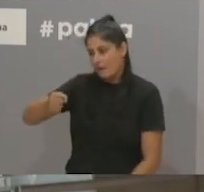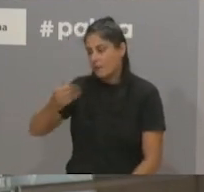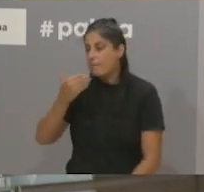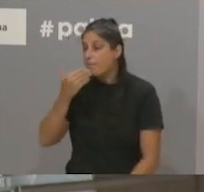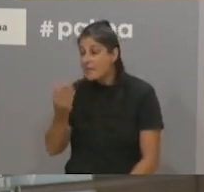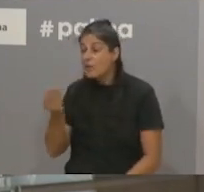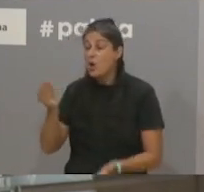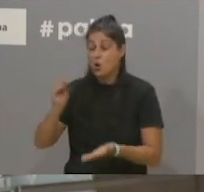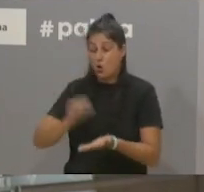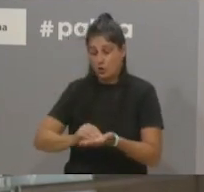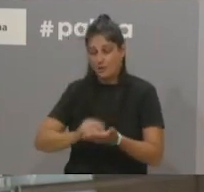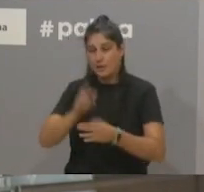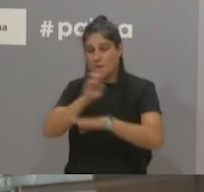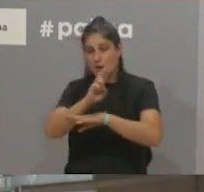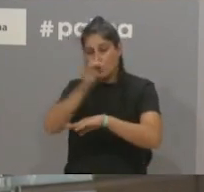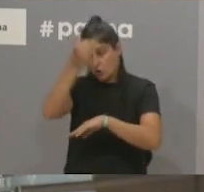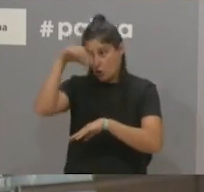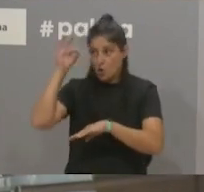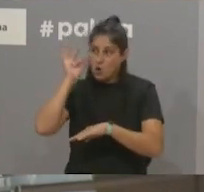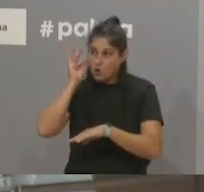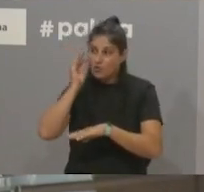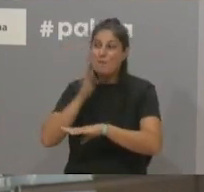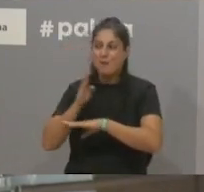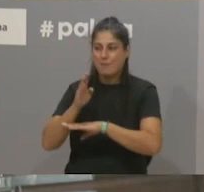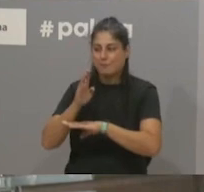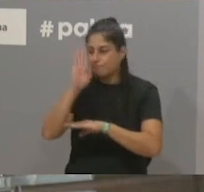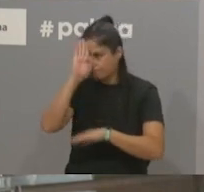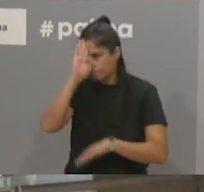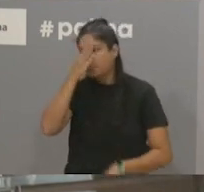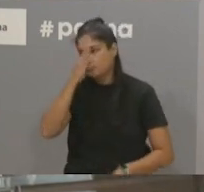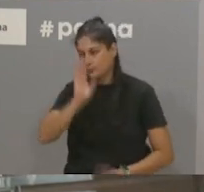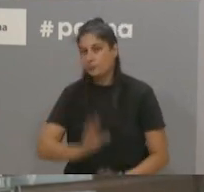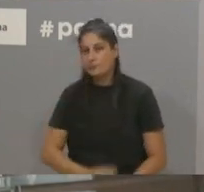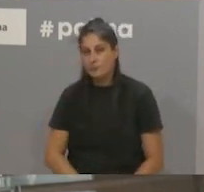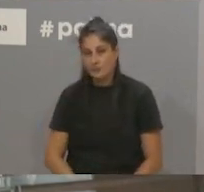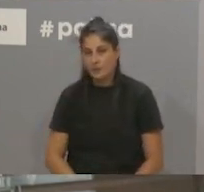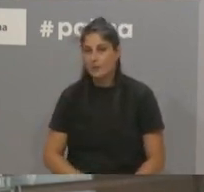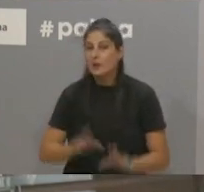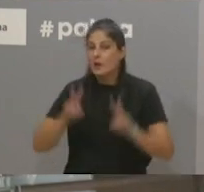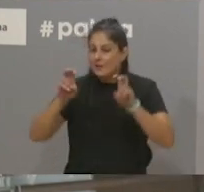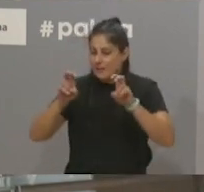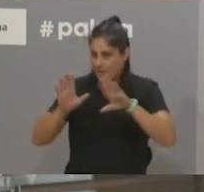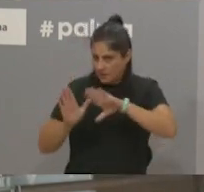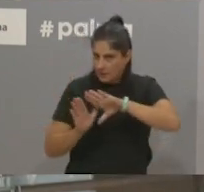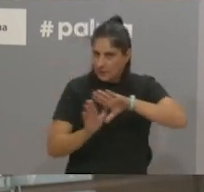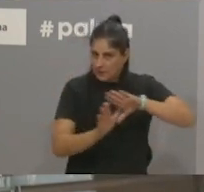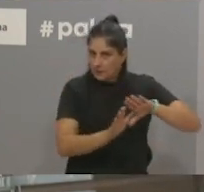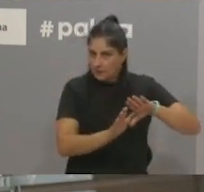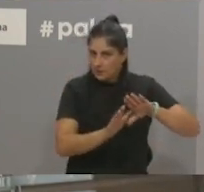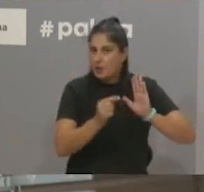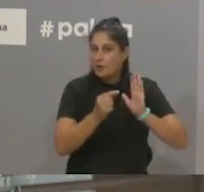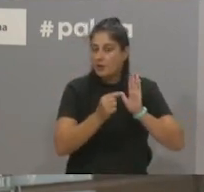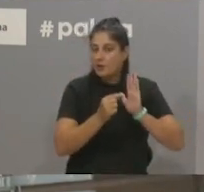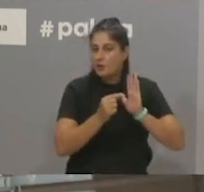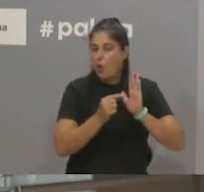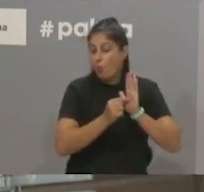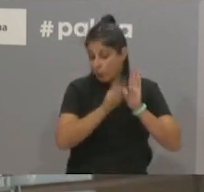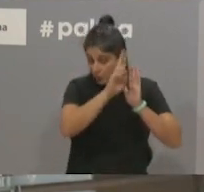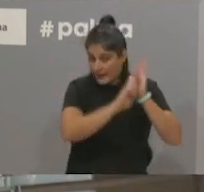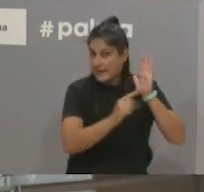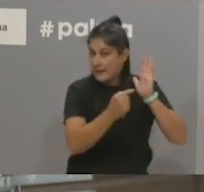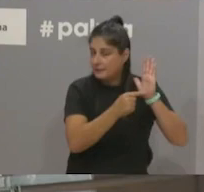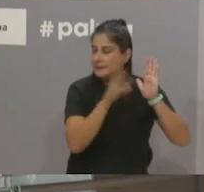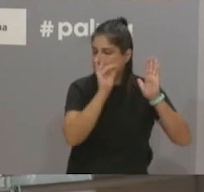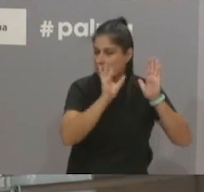tornem a demanar, senyor regidor del grup popular, que rectifiquin. En darrer terme, més enllà del punt del reglament, vull